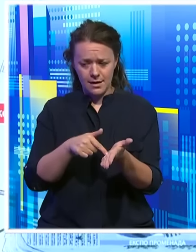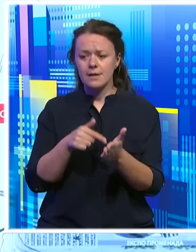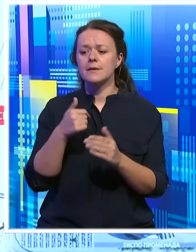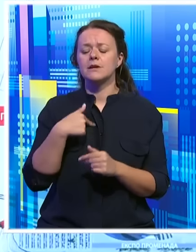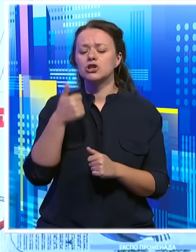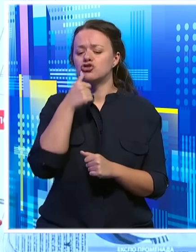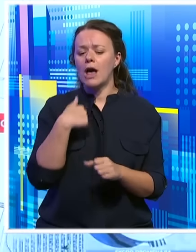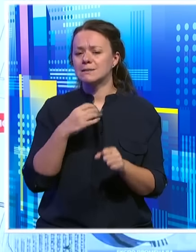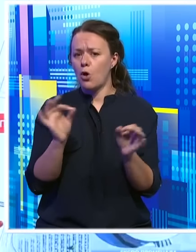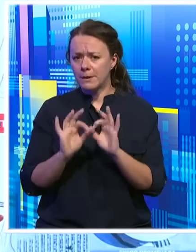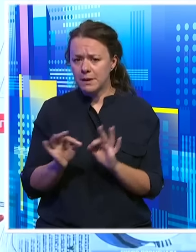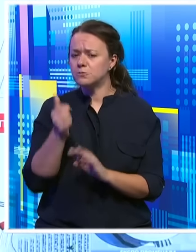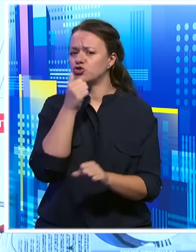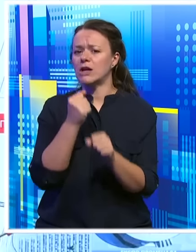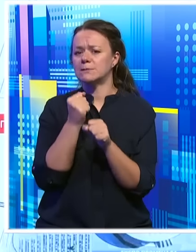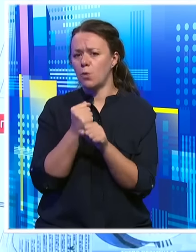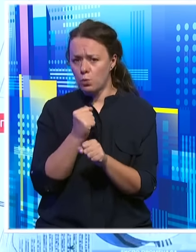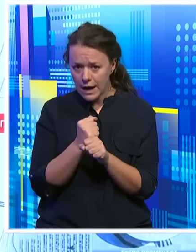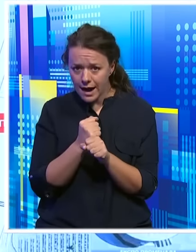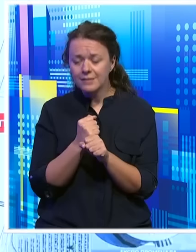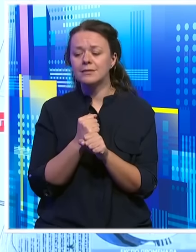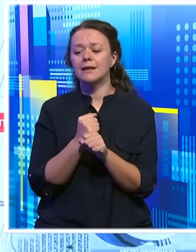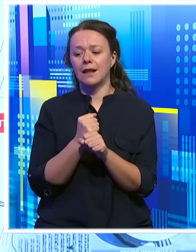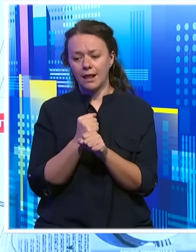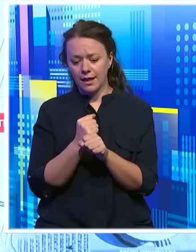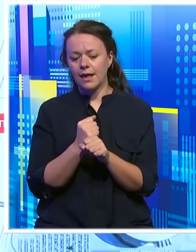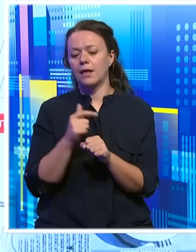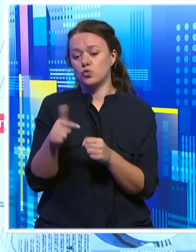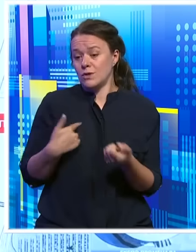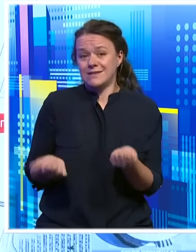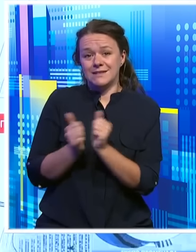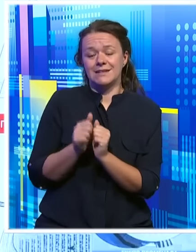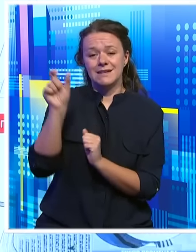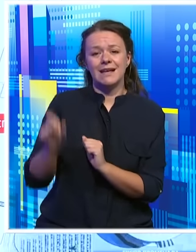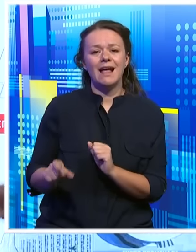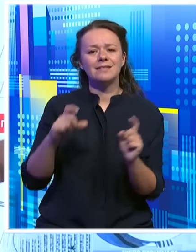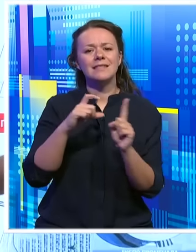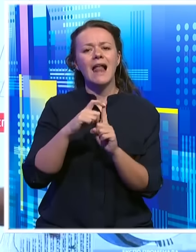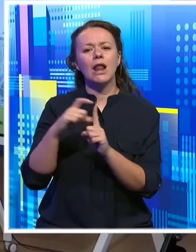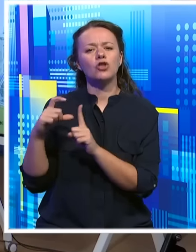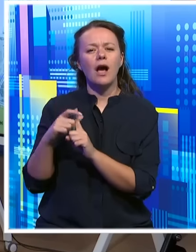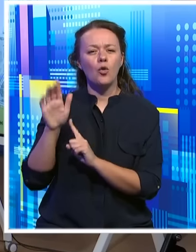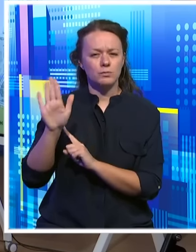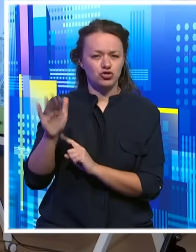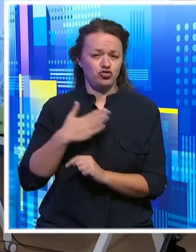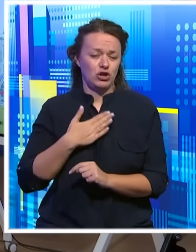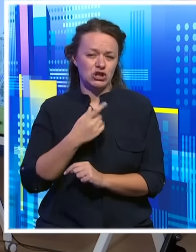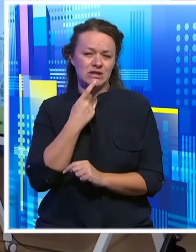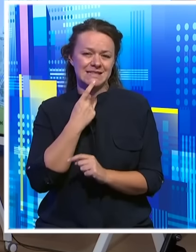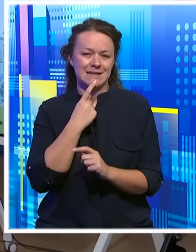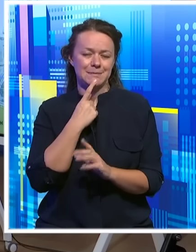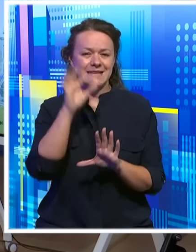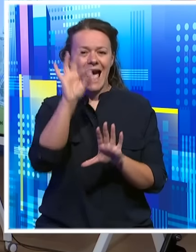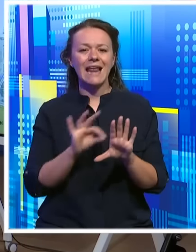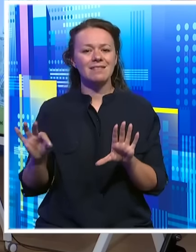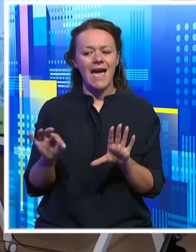to što smo uradili, šta je koncept dizajn? Tu je sa nama i Danilo Dangubić, srpski arhitekta koji je radio posebno